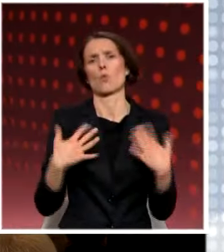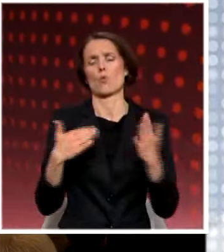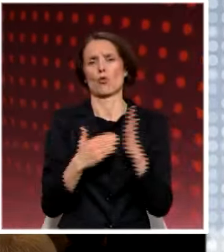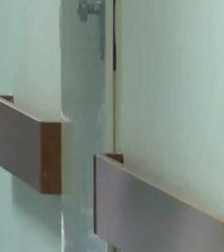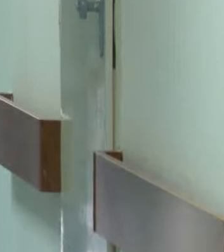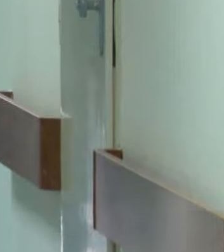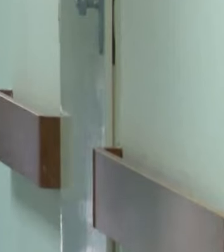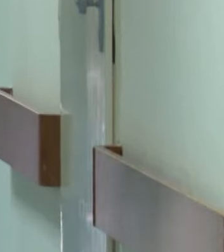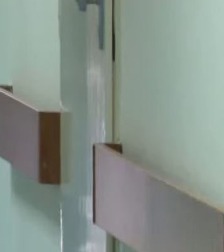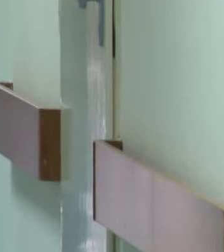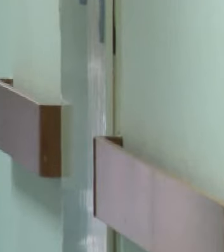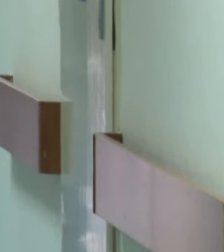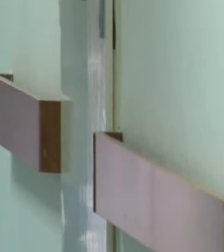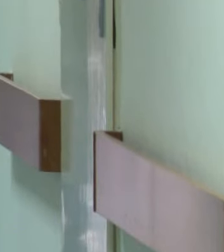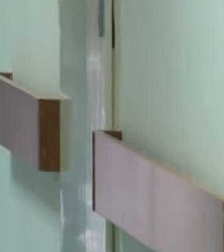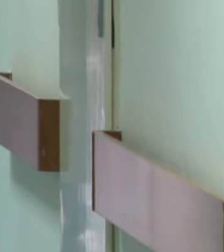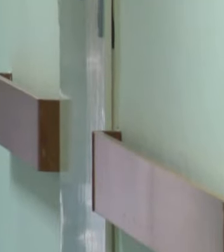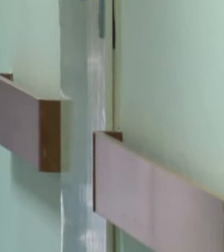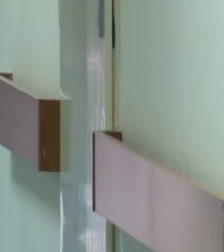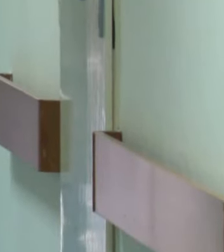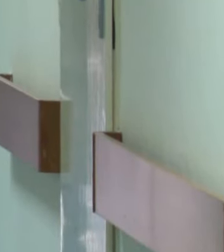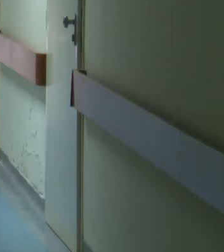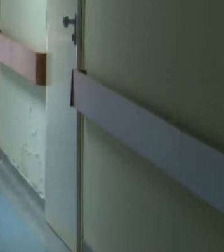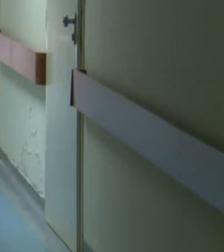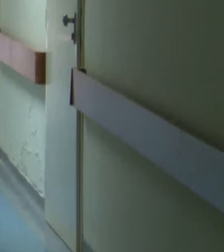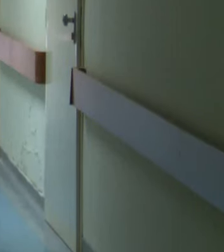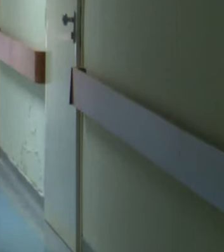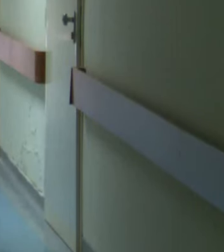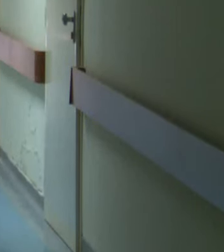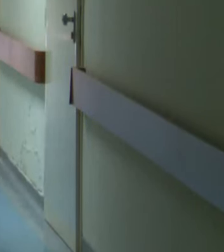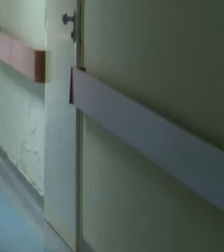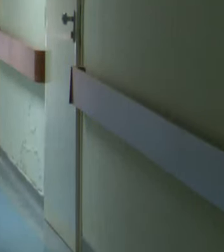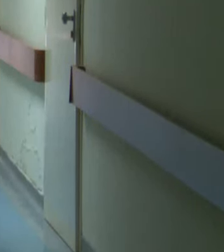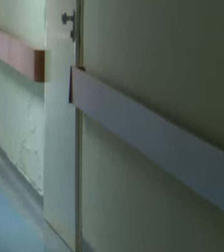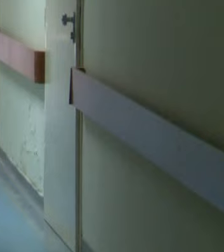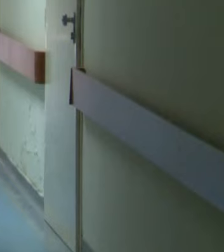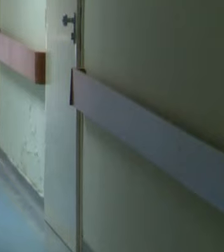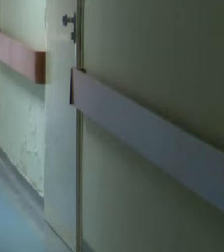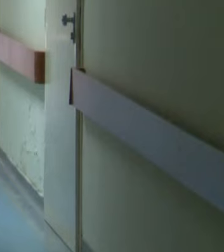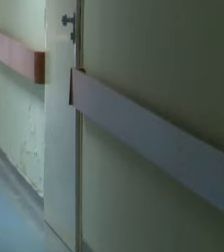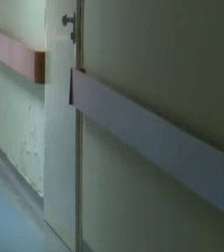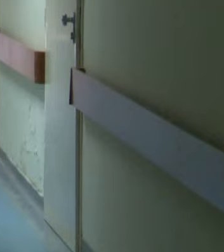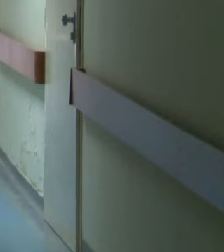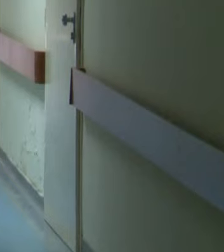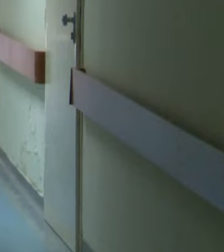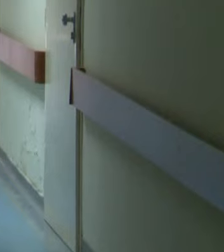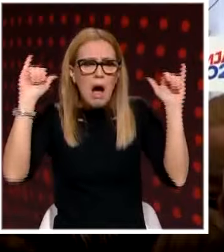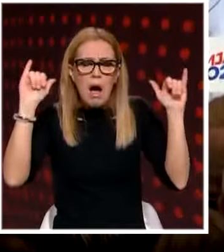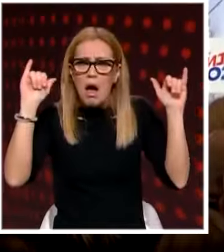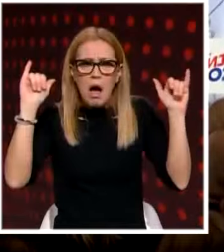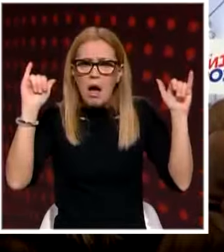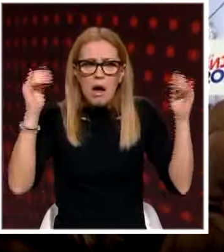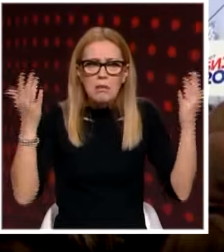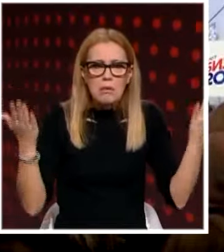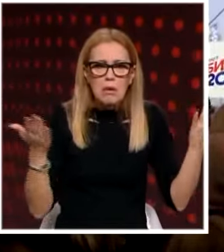više novca. Vučić hangsúlyozta, hogy a következő 4 évben szinte az összes szerbiai szülészetet felújítják.